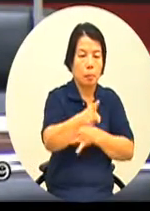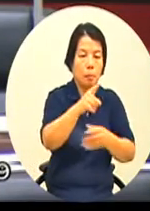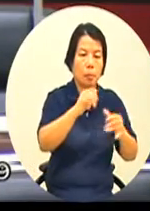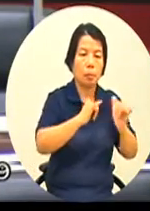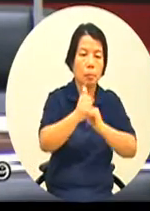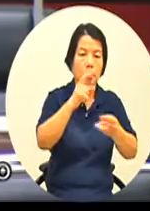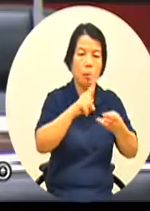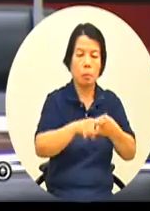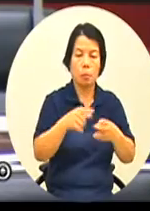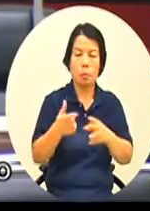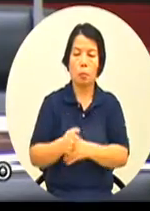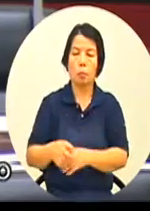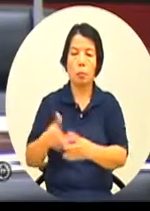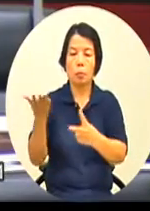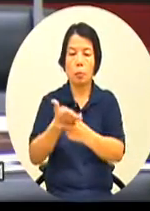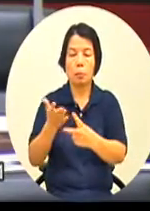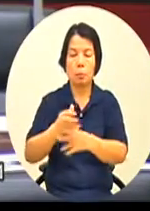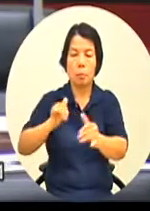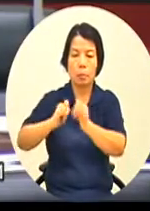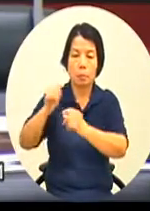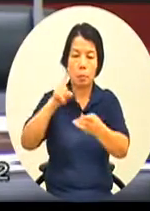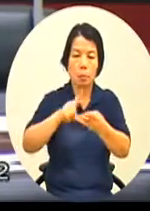投票的方式来做决定。